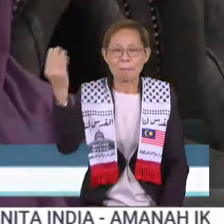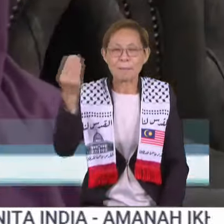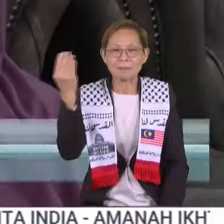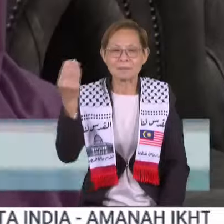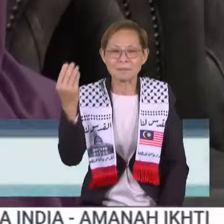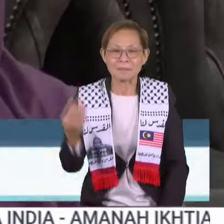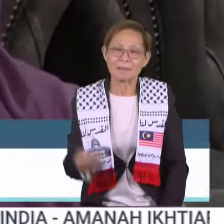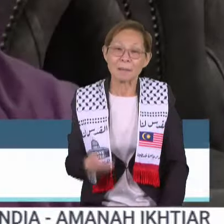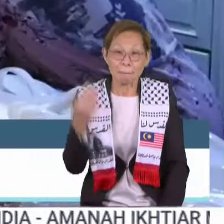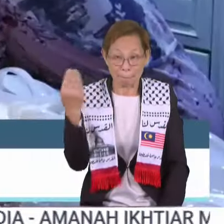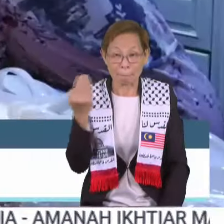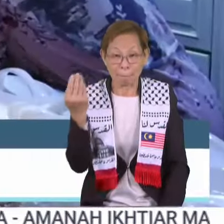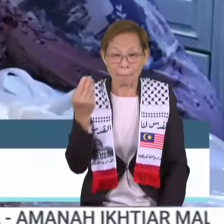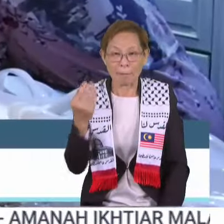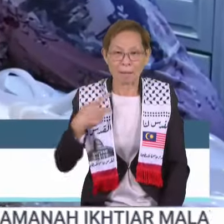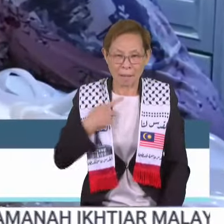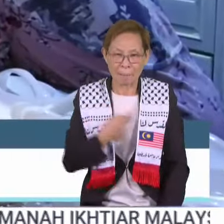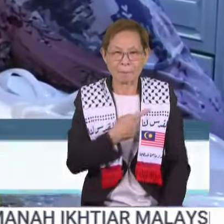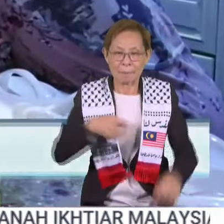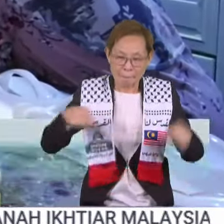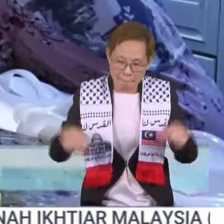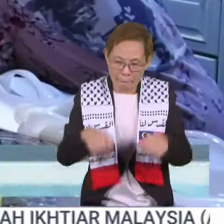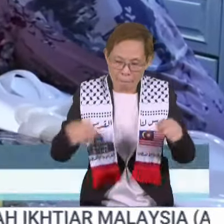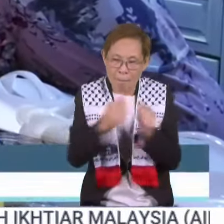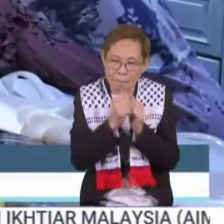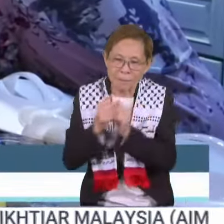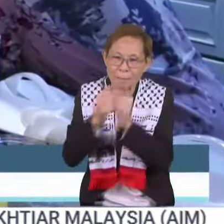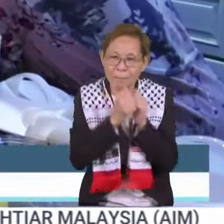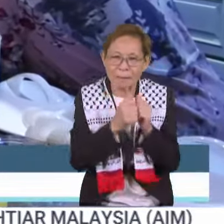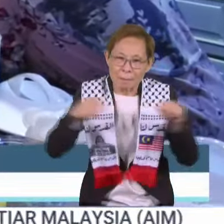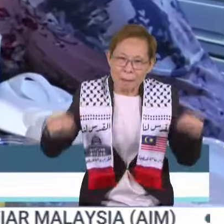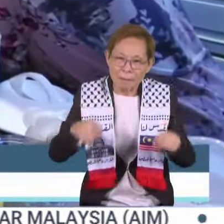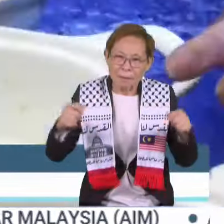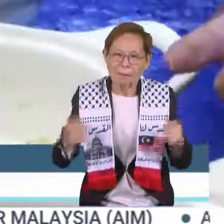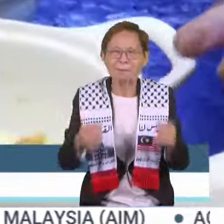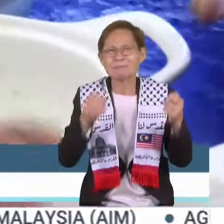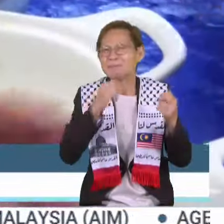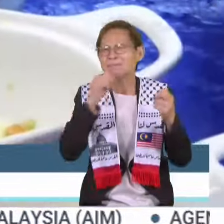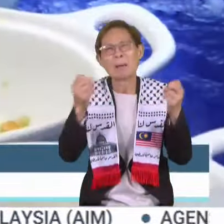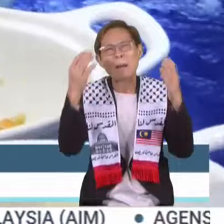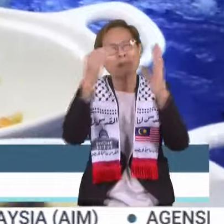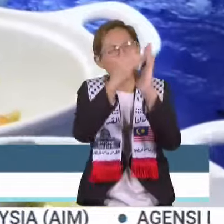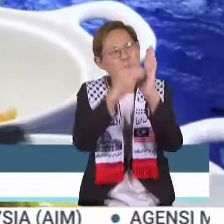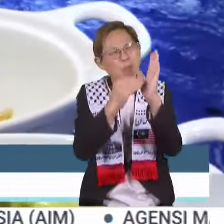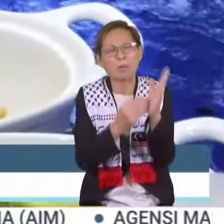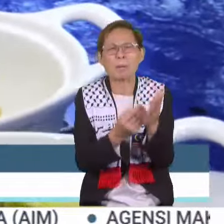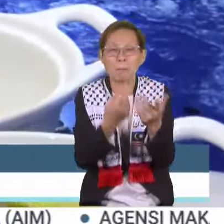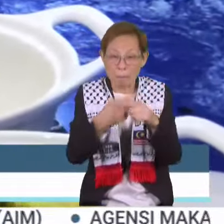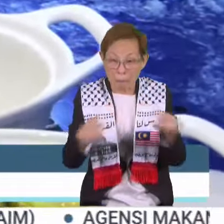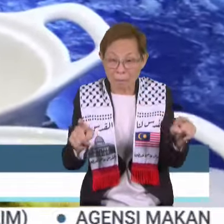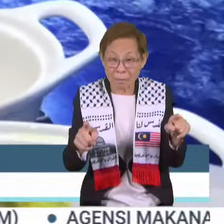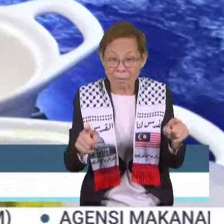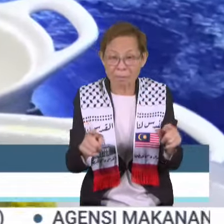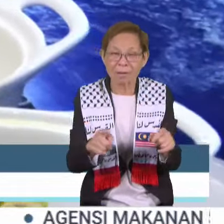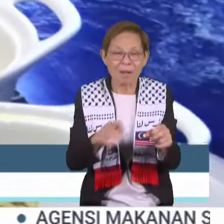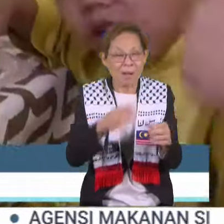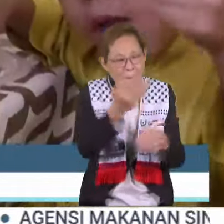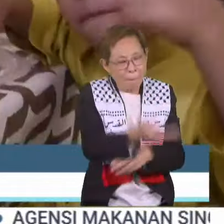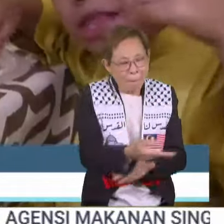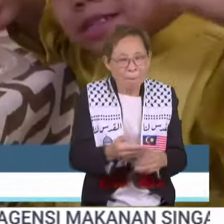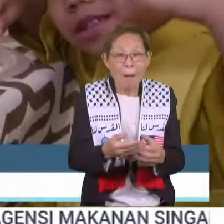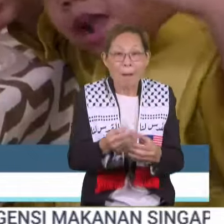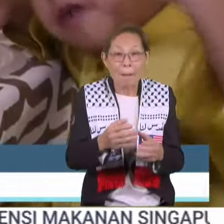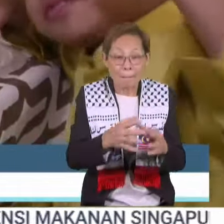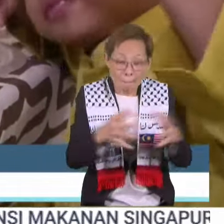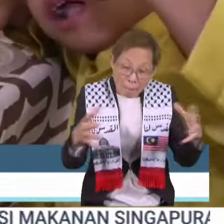Biasanya kami akan masak sama-sama lah. Tak banyak menu pun, tapi dengan kuantiti yang cukup-cukup je untuk nak